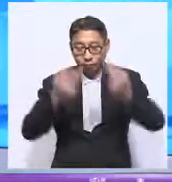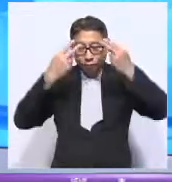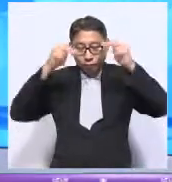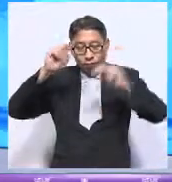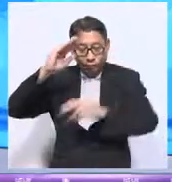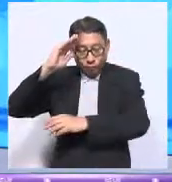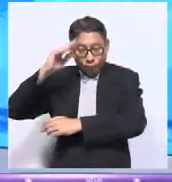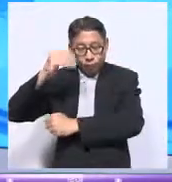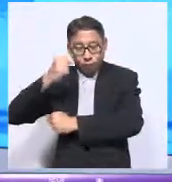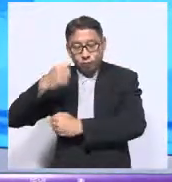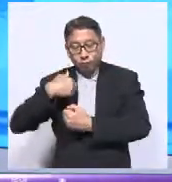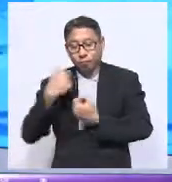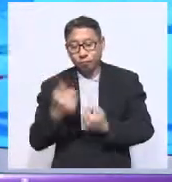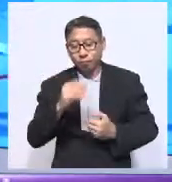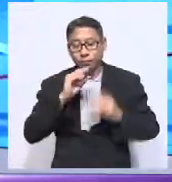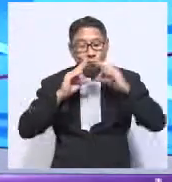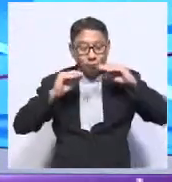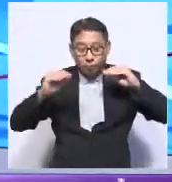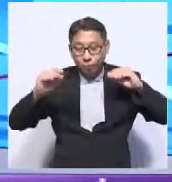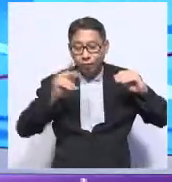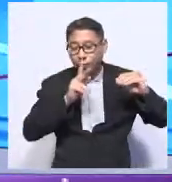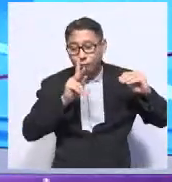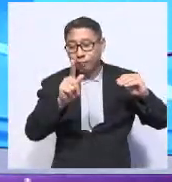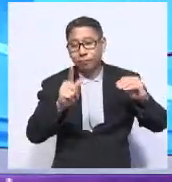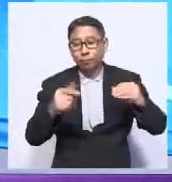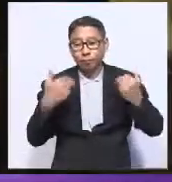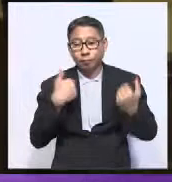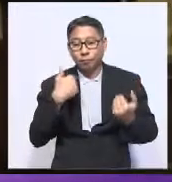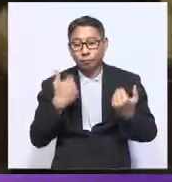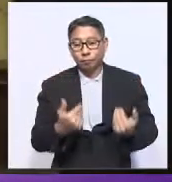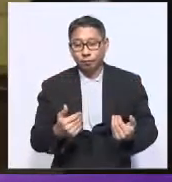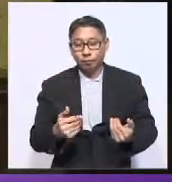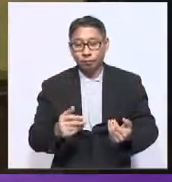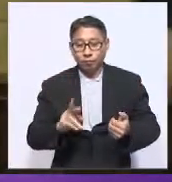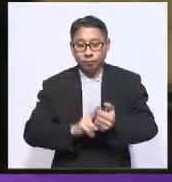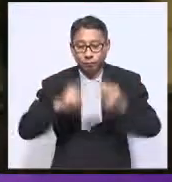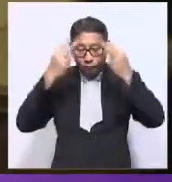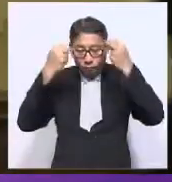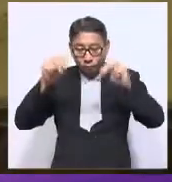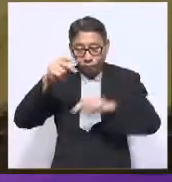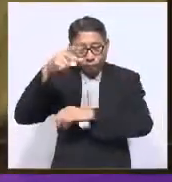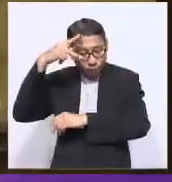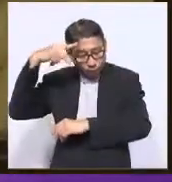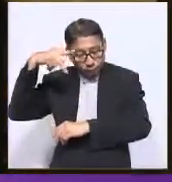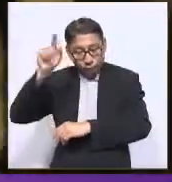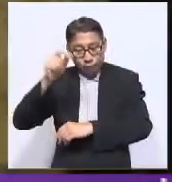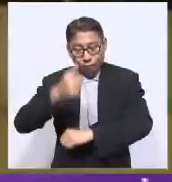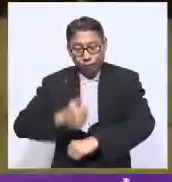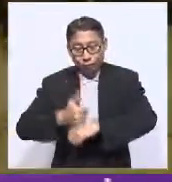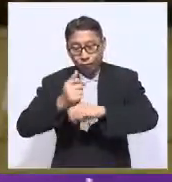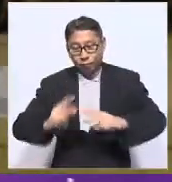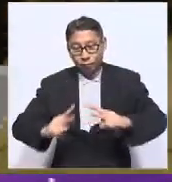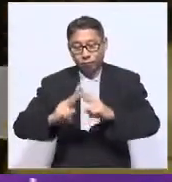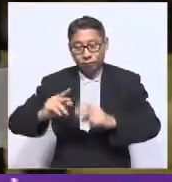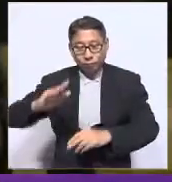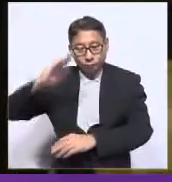มนตรีก็ระบุว่าเป็นเพียงกระแสข่าวเท่านั้นค่ะโดยพลเอกประวิตรวงษ์สุวรรณรองนายกรัฐมนตรีและรัฐมนตรีว่